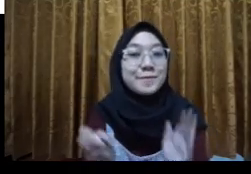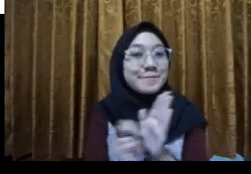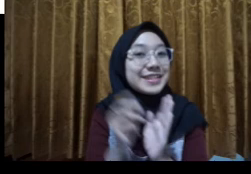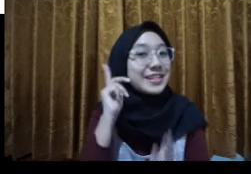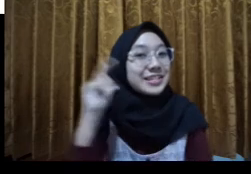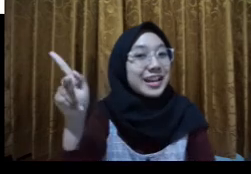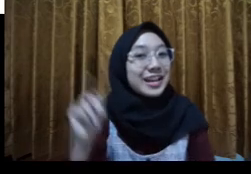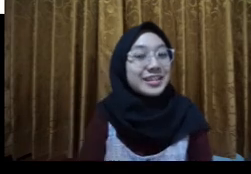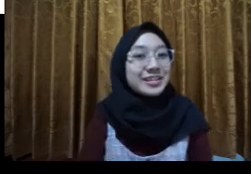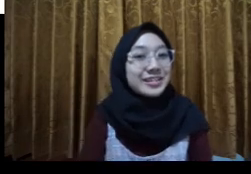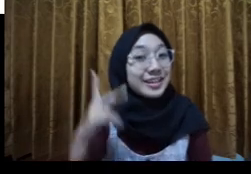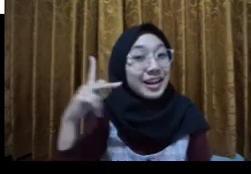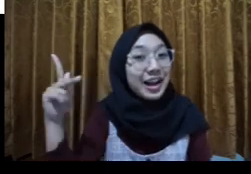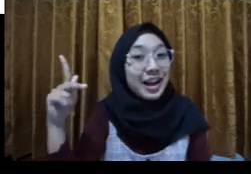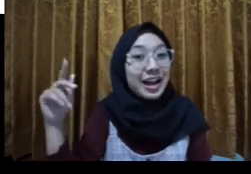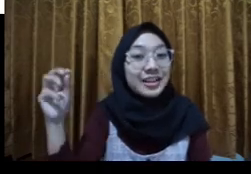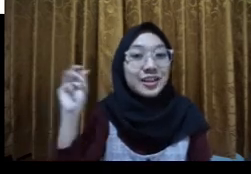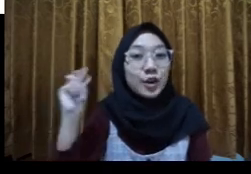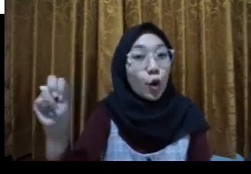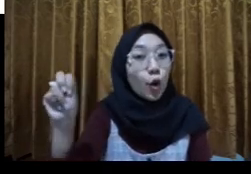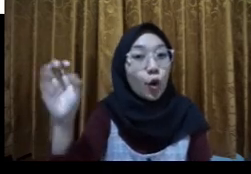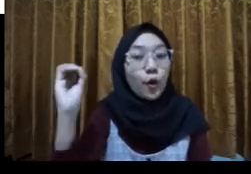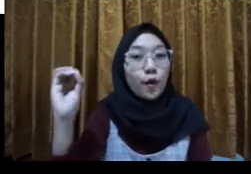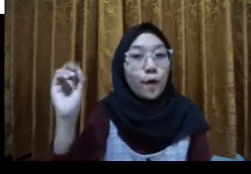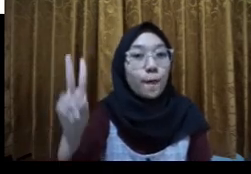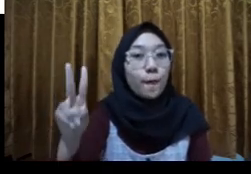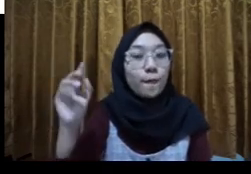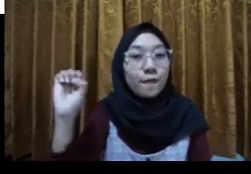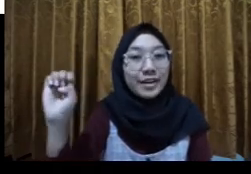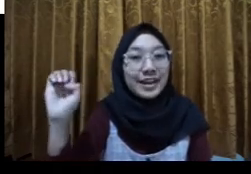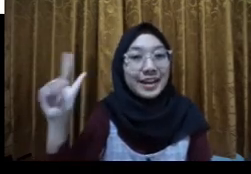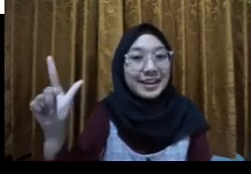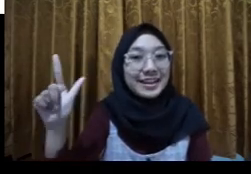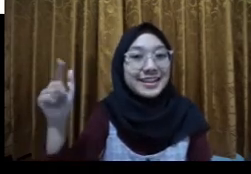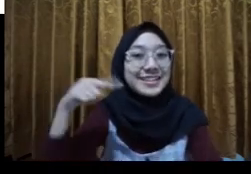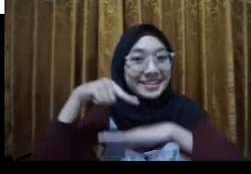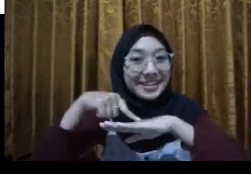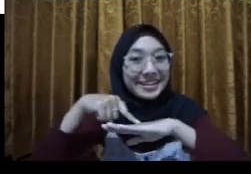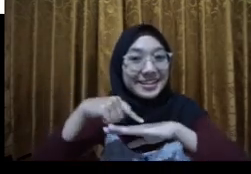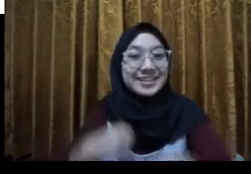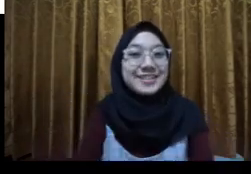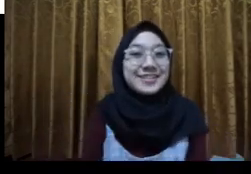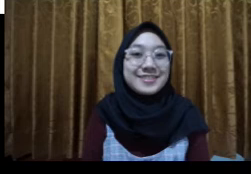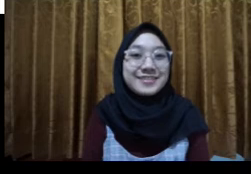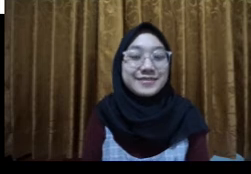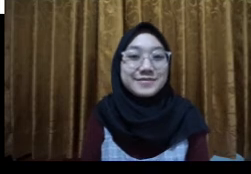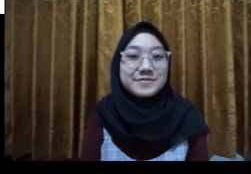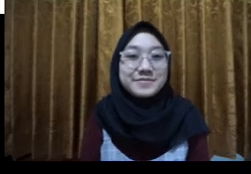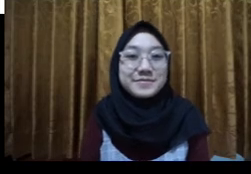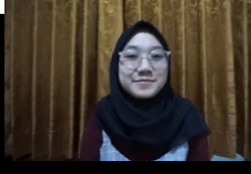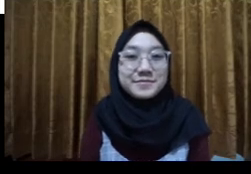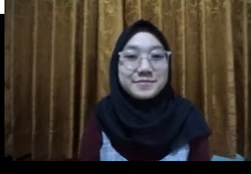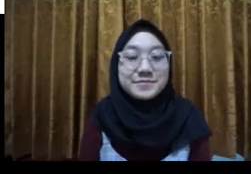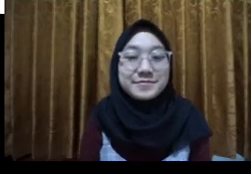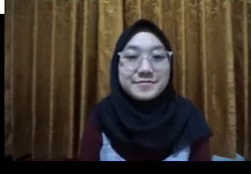sering membentak dengan kalimat yang menyakiti, menyelidiki, atau menghakimi. Misalnya, ayo mengaku saja, kamu pasti nakal di sekolah,